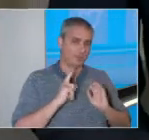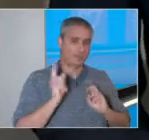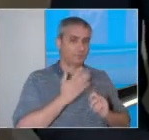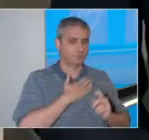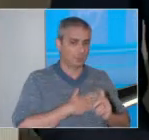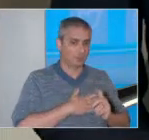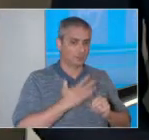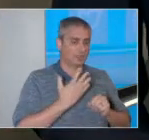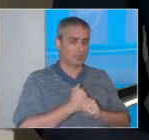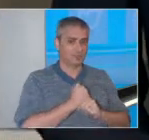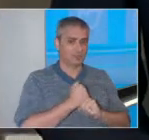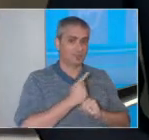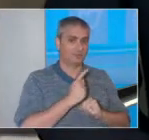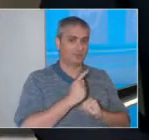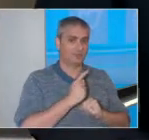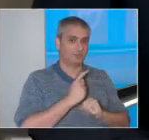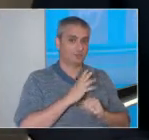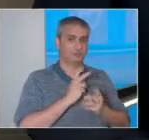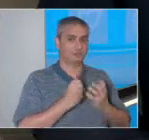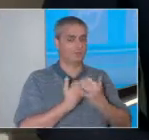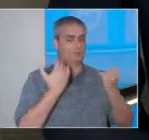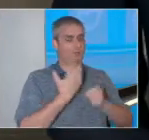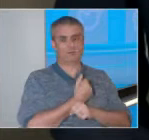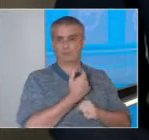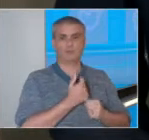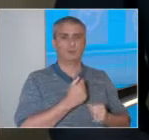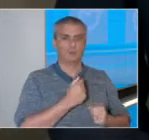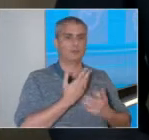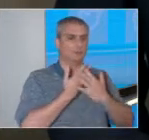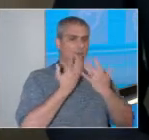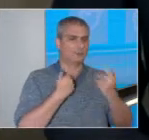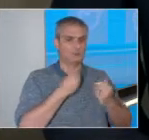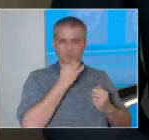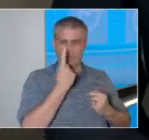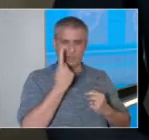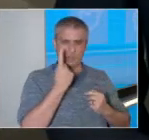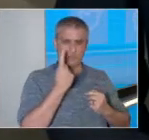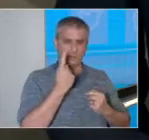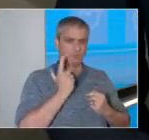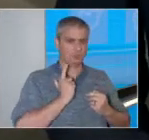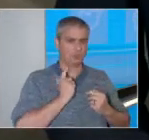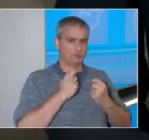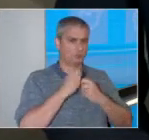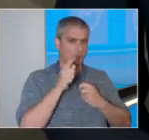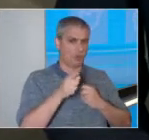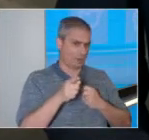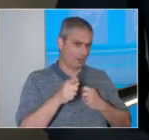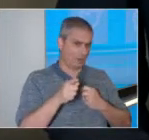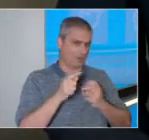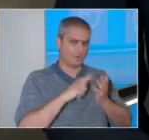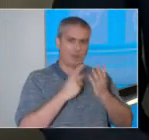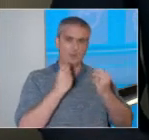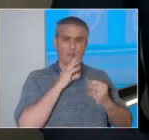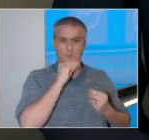מי שרוצה להצליח, וכל כן. מי שרוצה לפרוח, לגרום לעשות את זה. אני רוצה לשאול אותך שאלה אישית שנוגעת אליך, כי